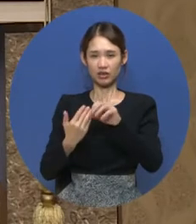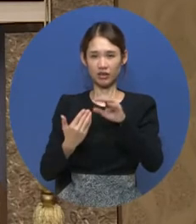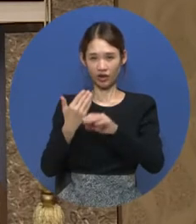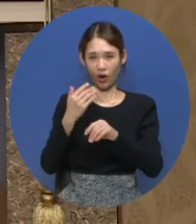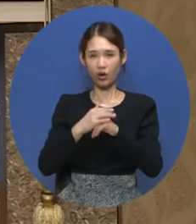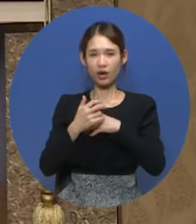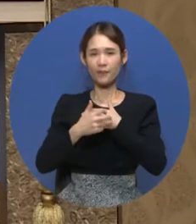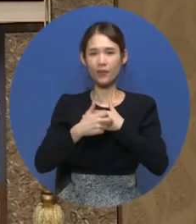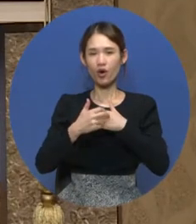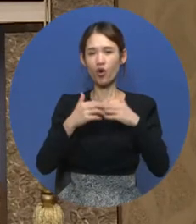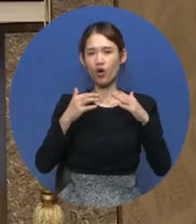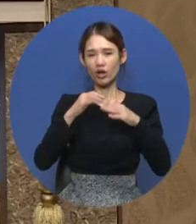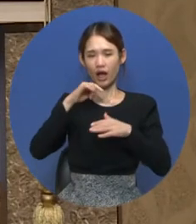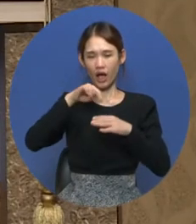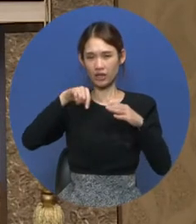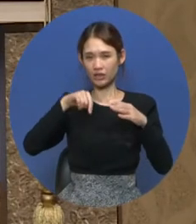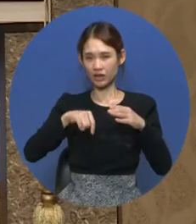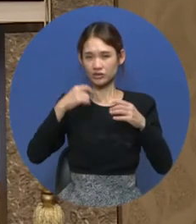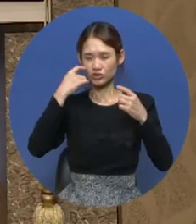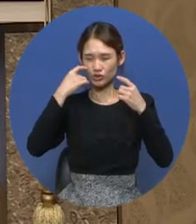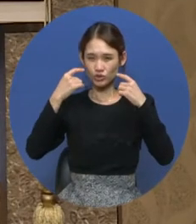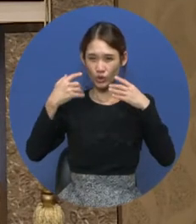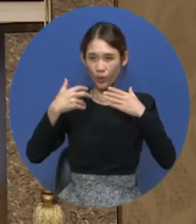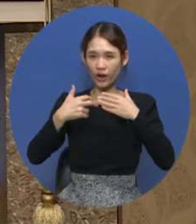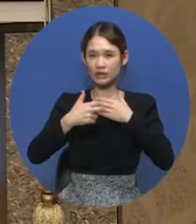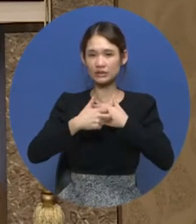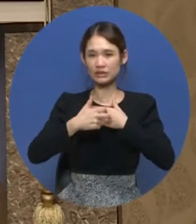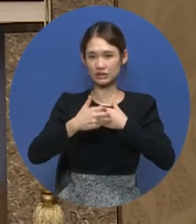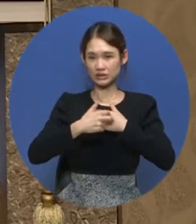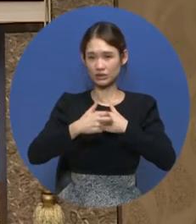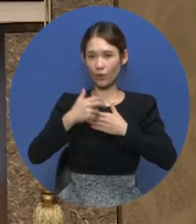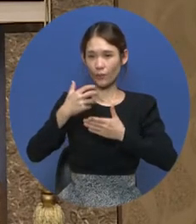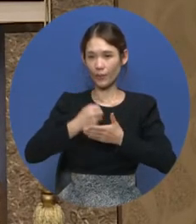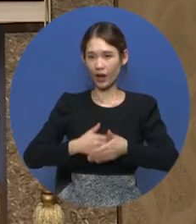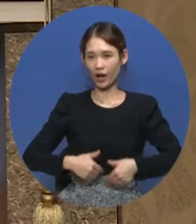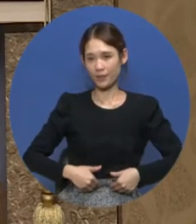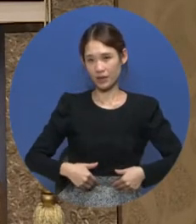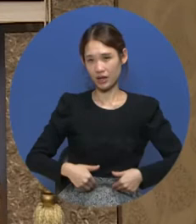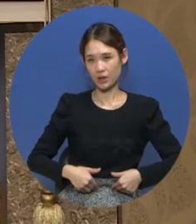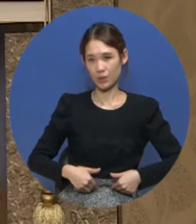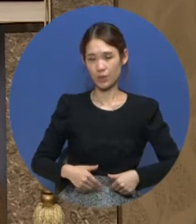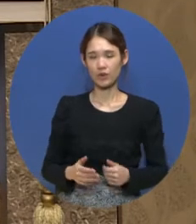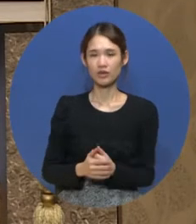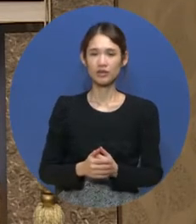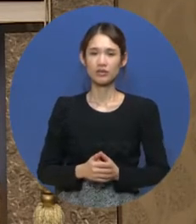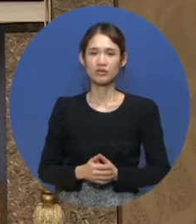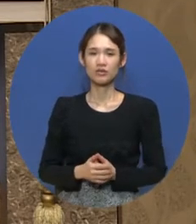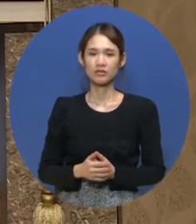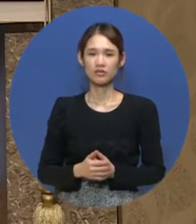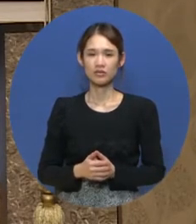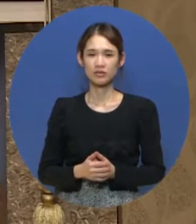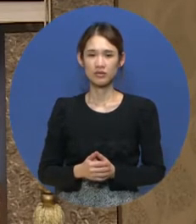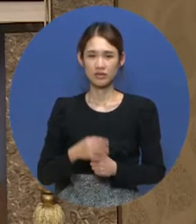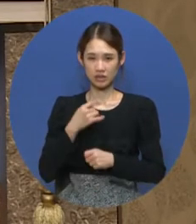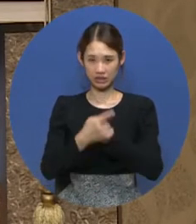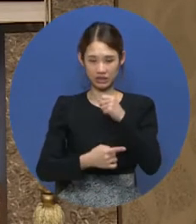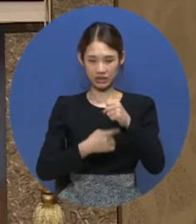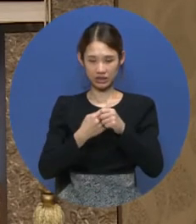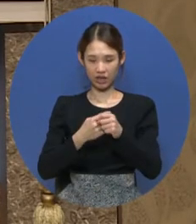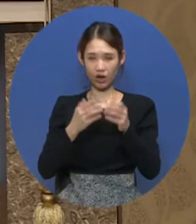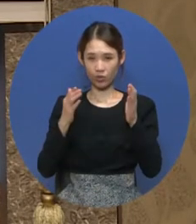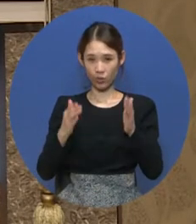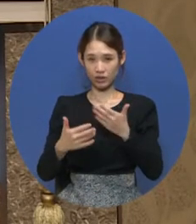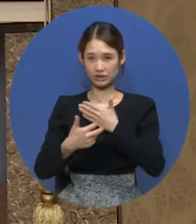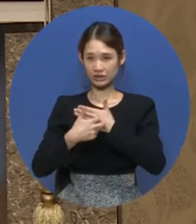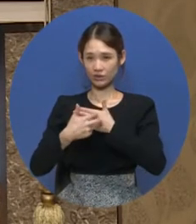동안 그 병원에서 이제 정확하게 진료를 받아야 되어 받아야되는데 일 년동안 진료를